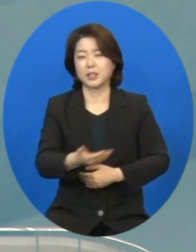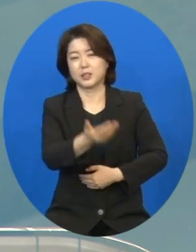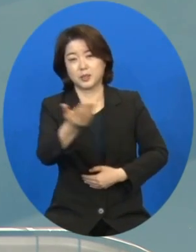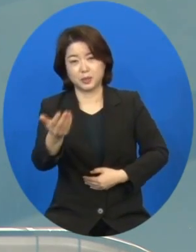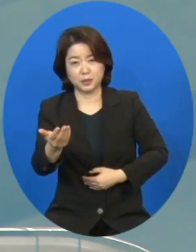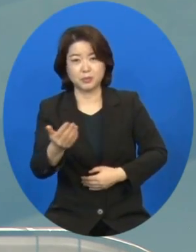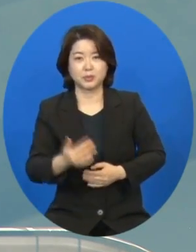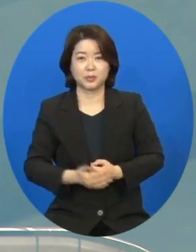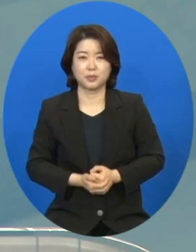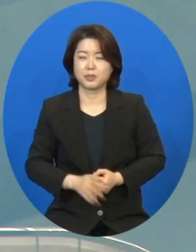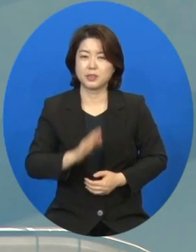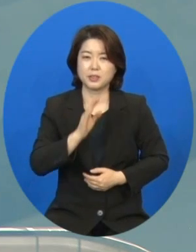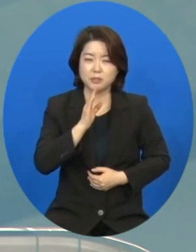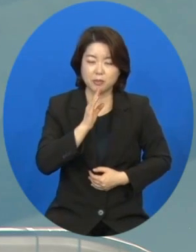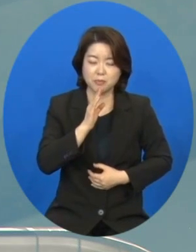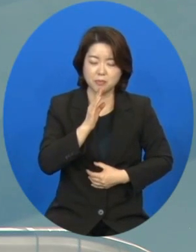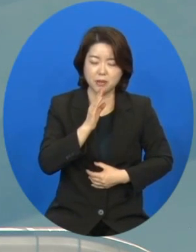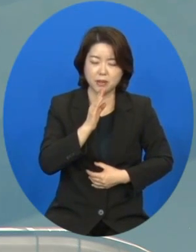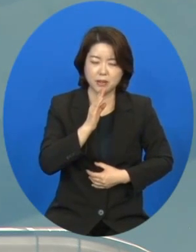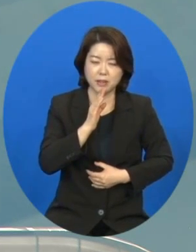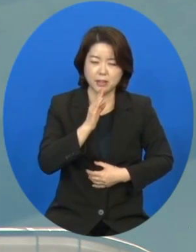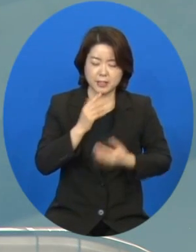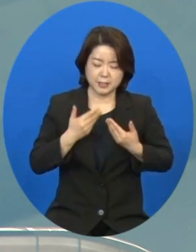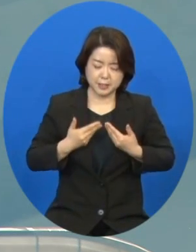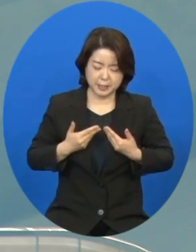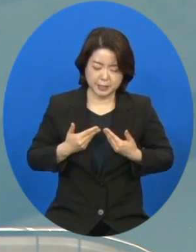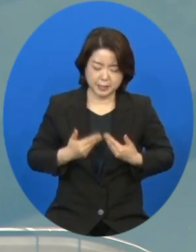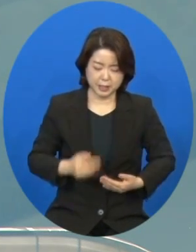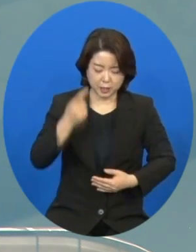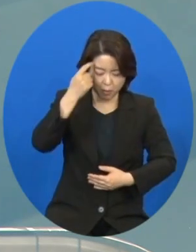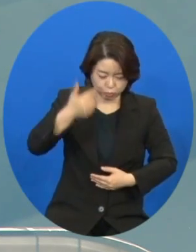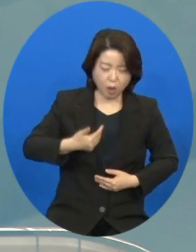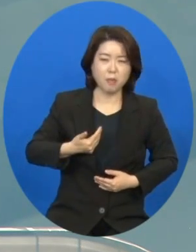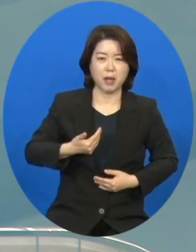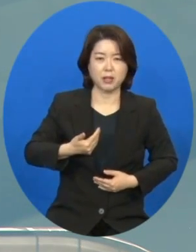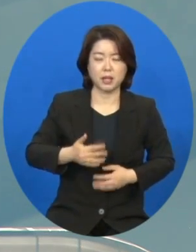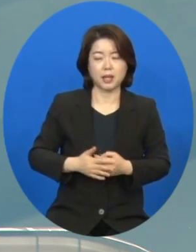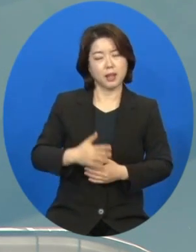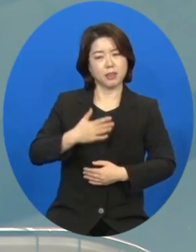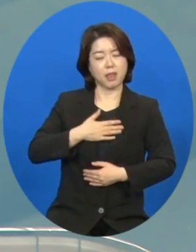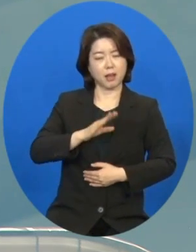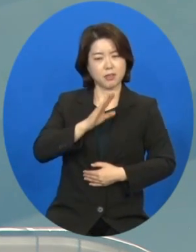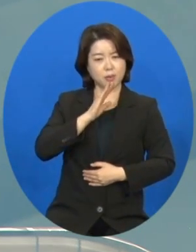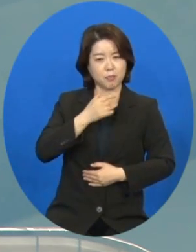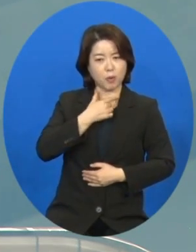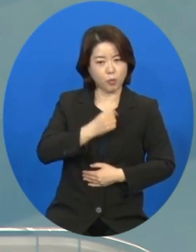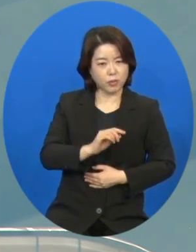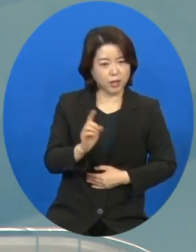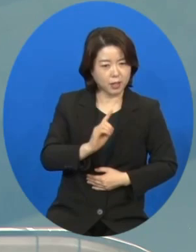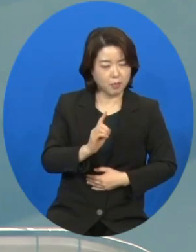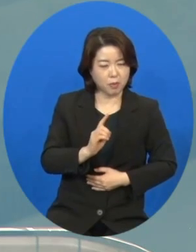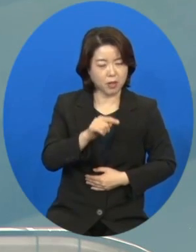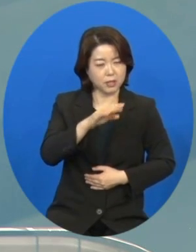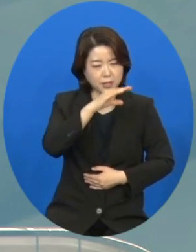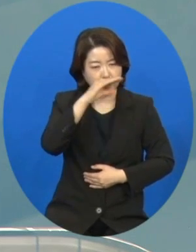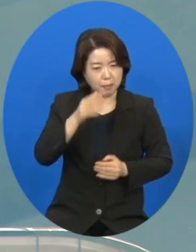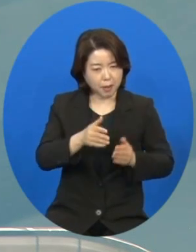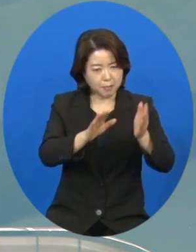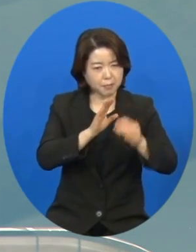여러분들도 정말 진지하게 물으셔야 돼요. 내가 정말 원하는 게 뭐지? 이게 올바른